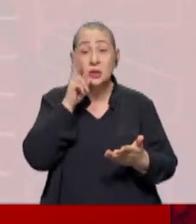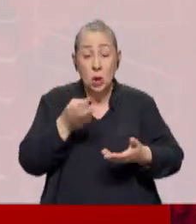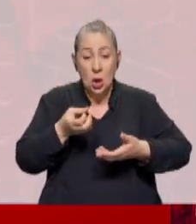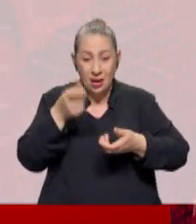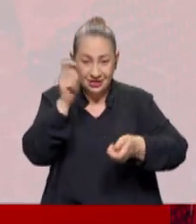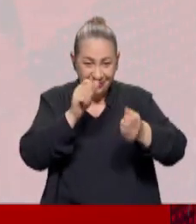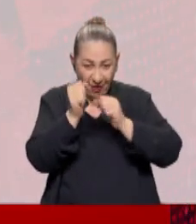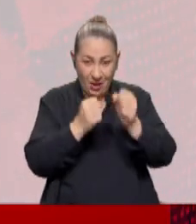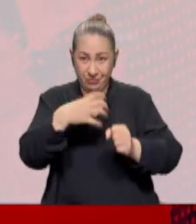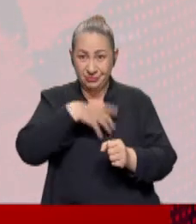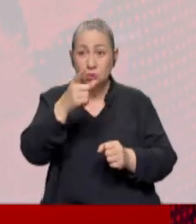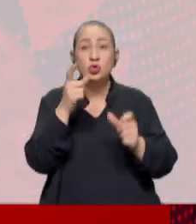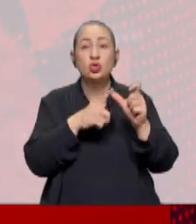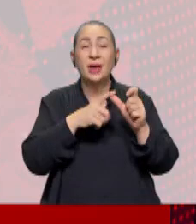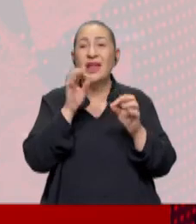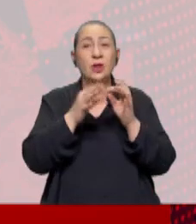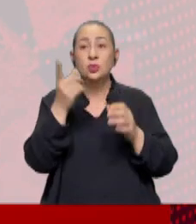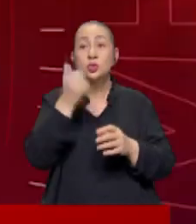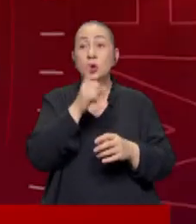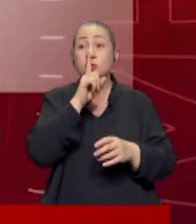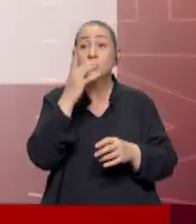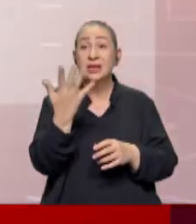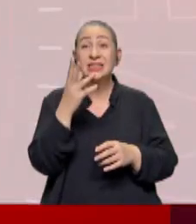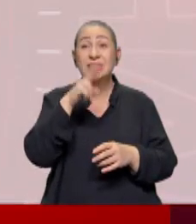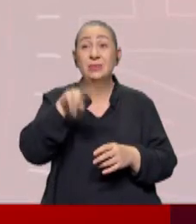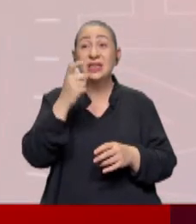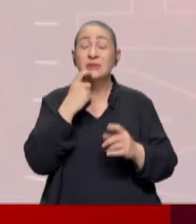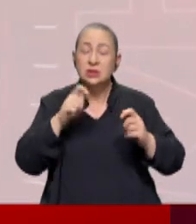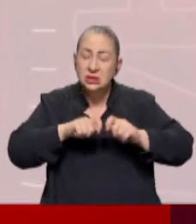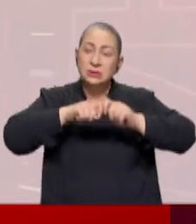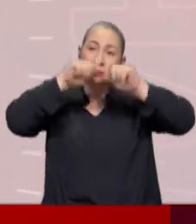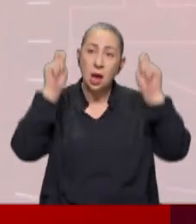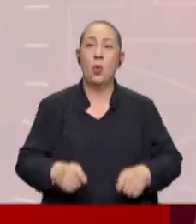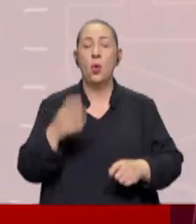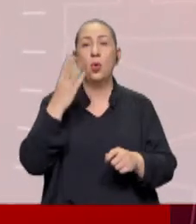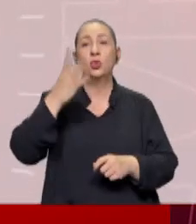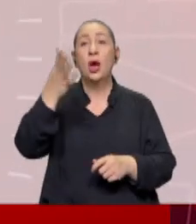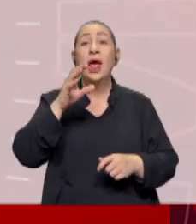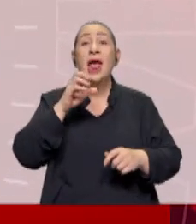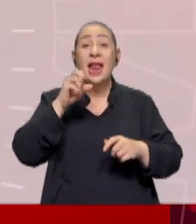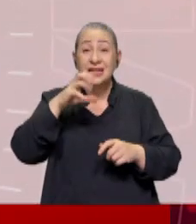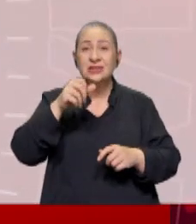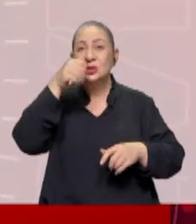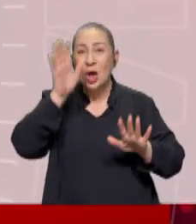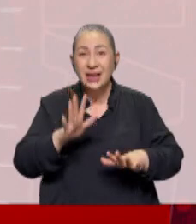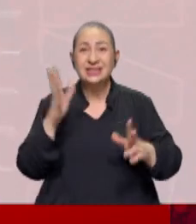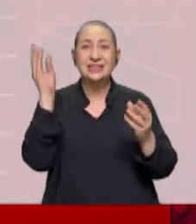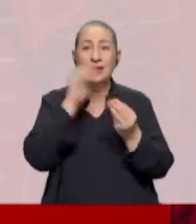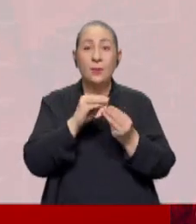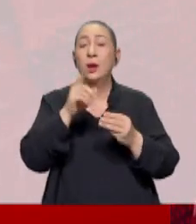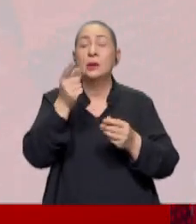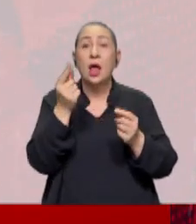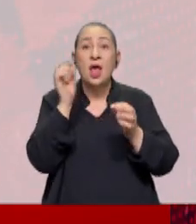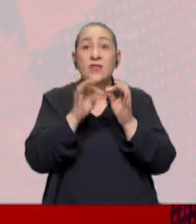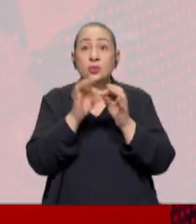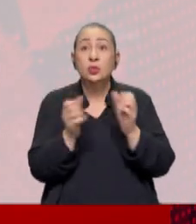üreticinin Şubat enflasyonu açıklandı. %105 ile 27 yılın zirvesine çıktı. Enerji zamlarıyla üreticinin enflasyonu daha